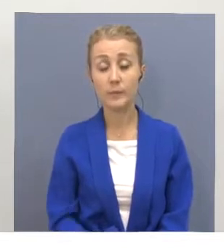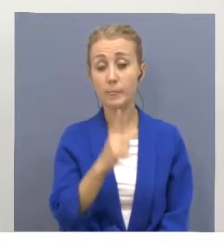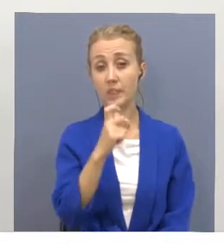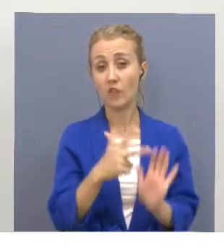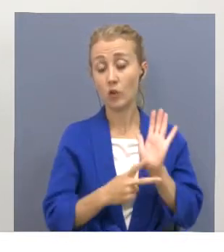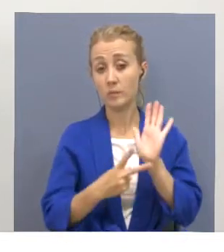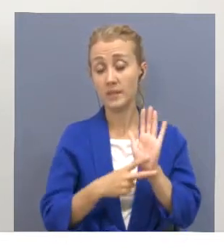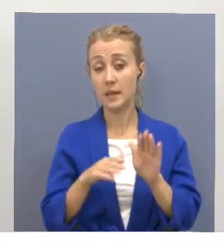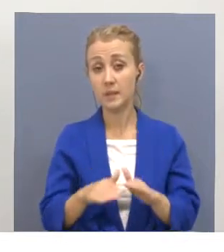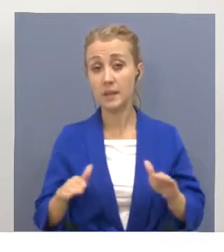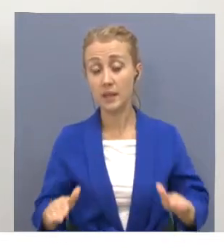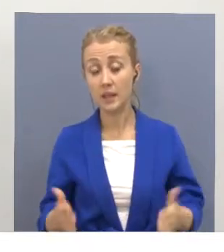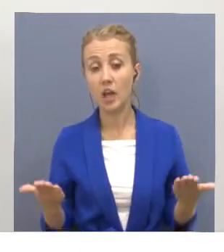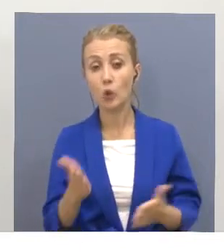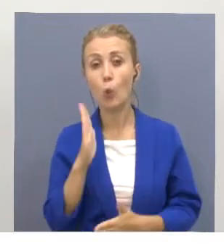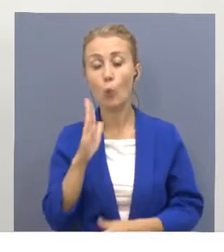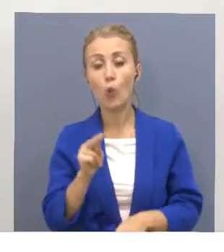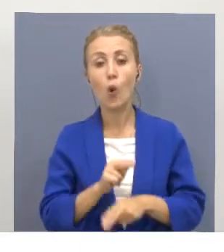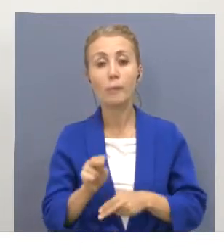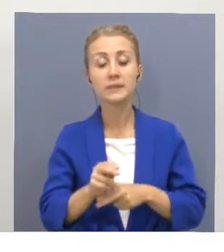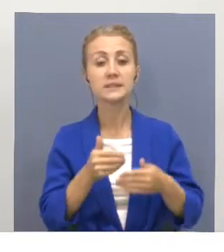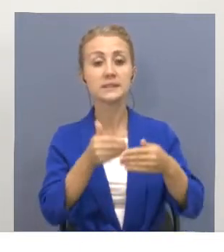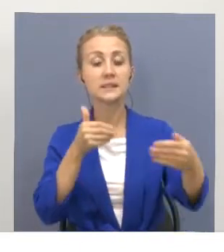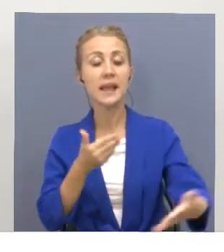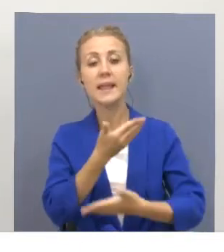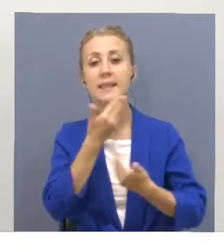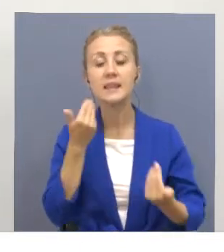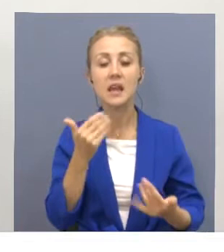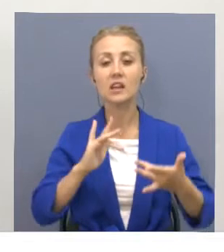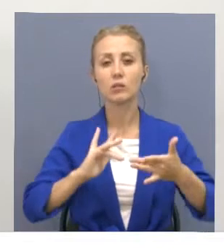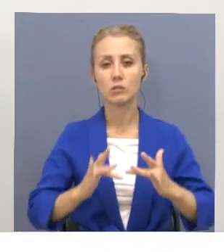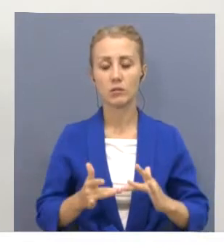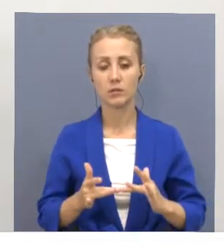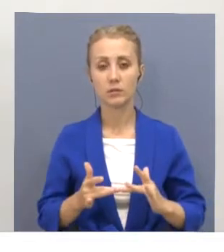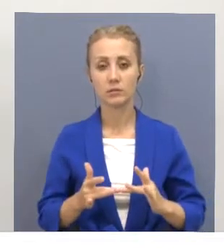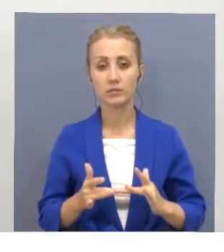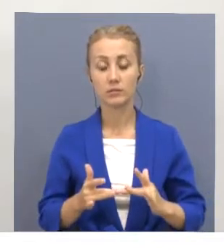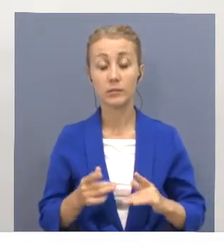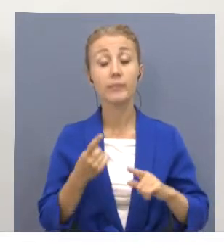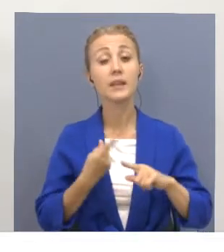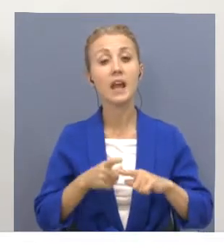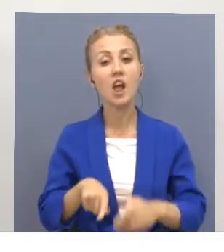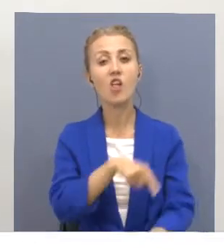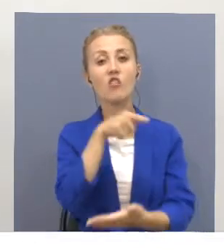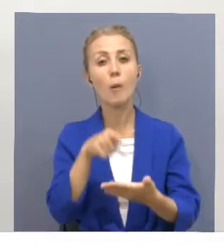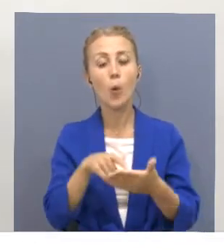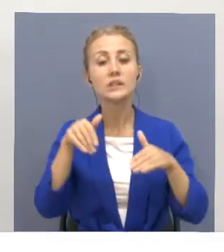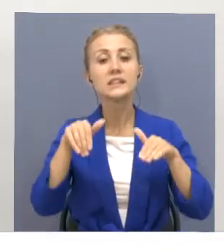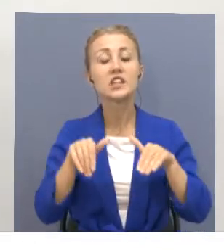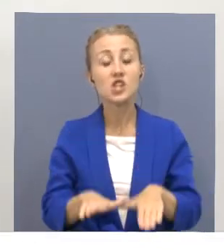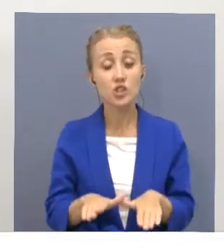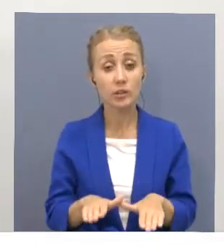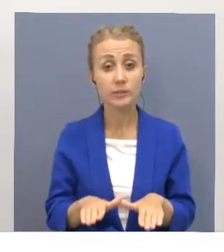числа детей, которые будут обучаться в дистанционном формате, не имеют личного доступа к интернету. Этот вопрос решается следующим